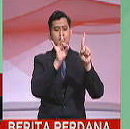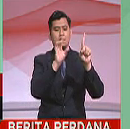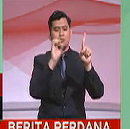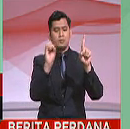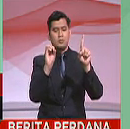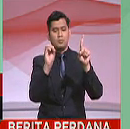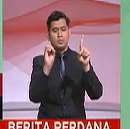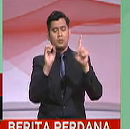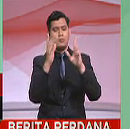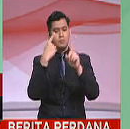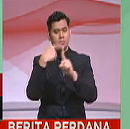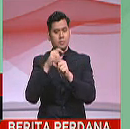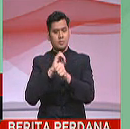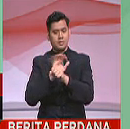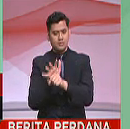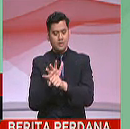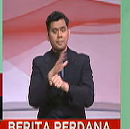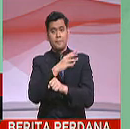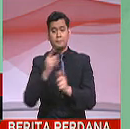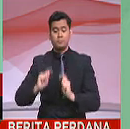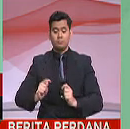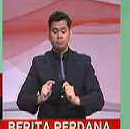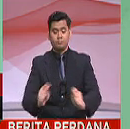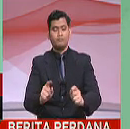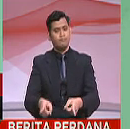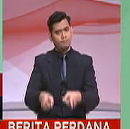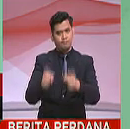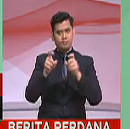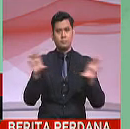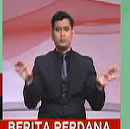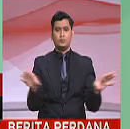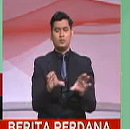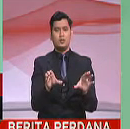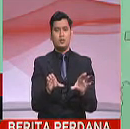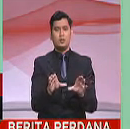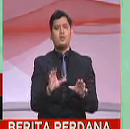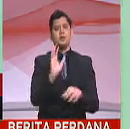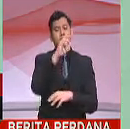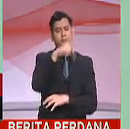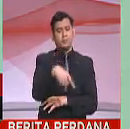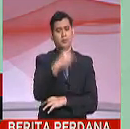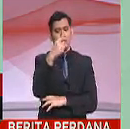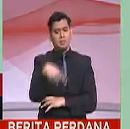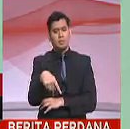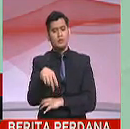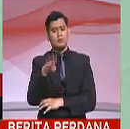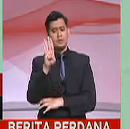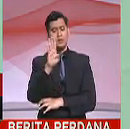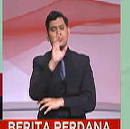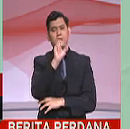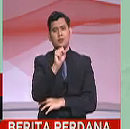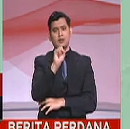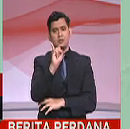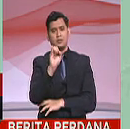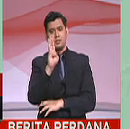kluster Pasai di Sibu. Tindakan segera diambil JPBN dengan melaksanakan Perintah Kawalan Pergerakan PKP di Sibu